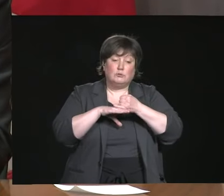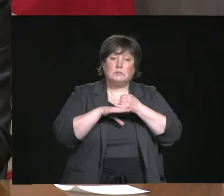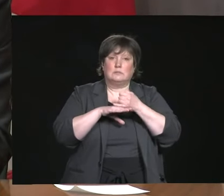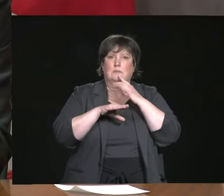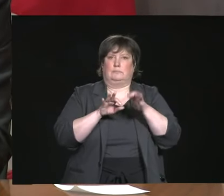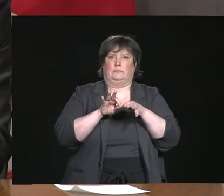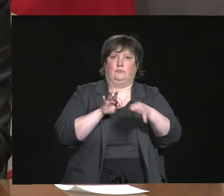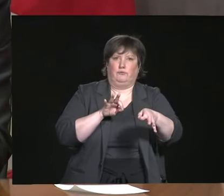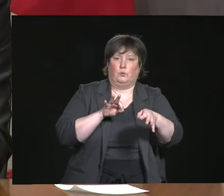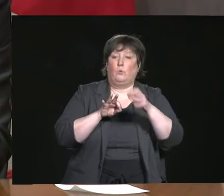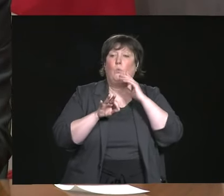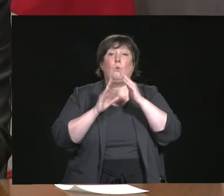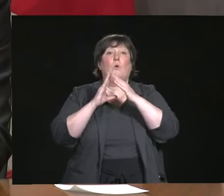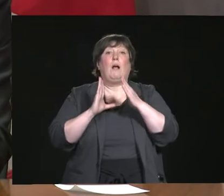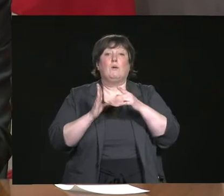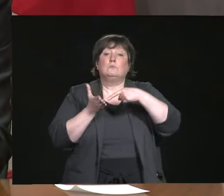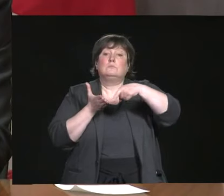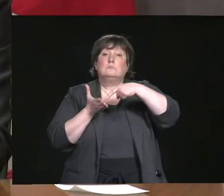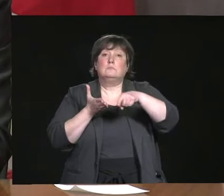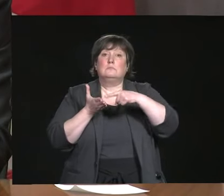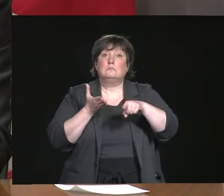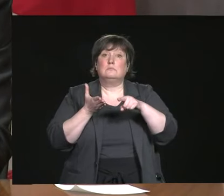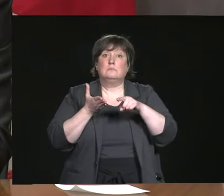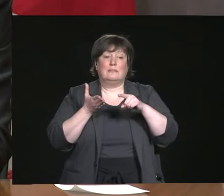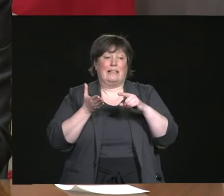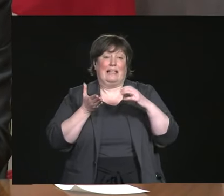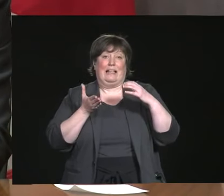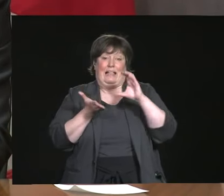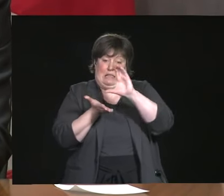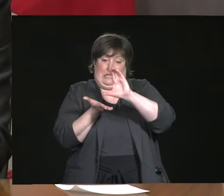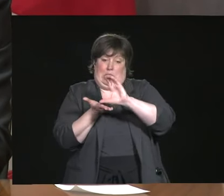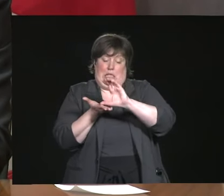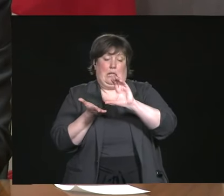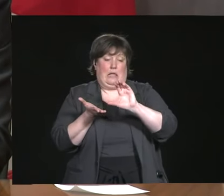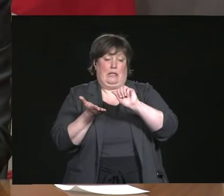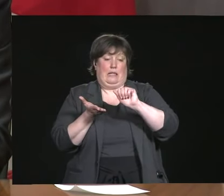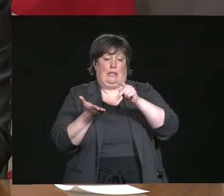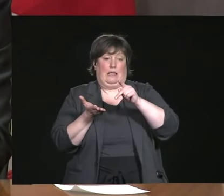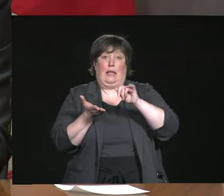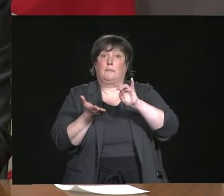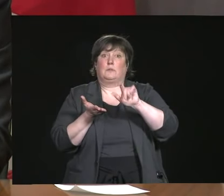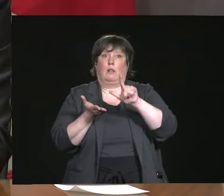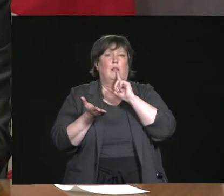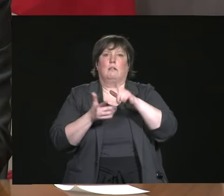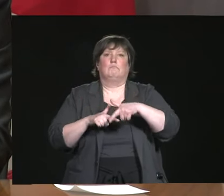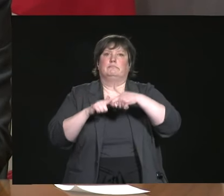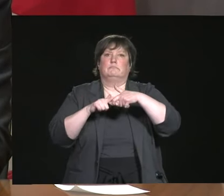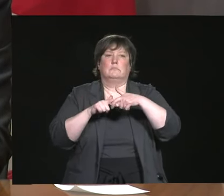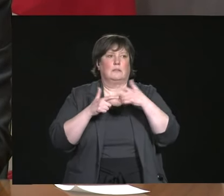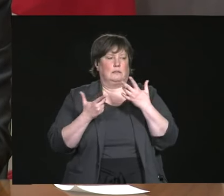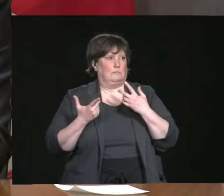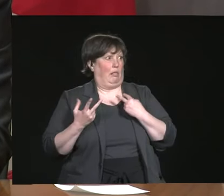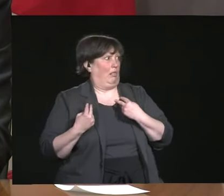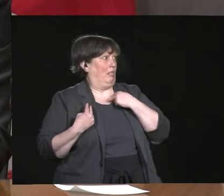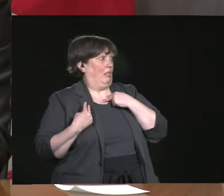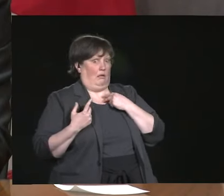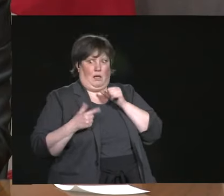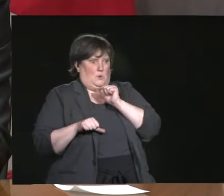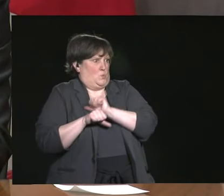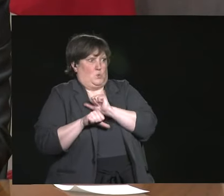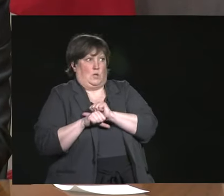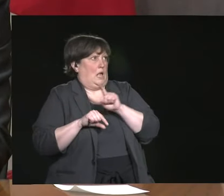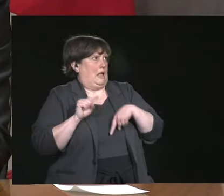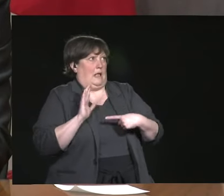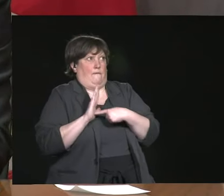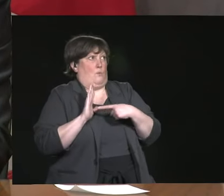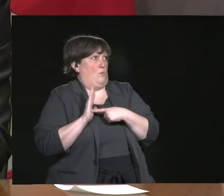pas les moyens de payer ce qu'ils paieraient normalement leur paiement d'hypothèque. La deuxième chose à laquelle on s'attend des banques et du mouvement Desjardins, c'est